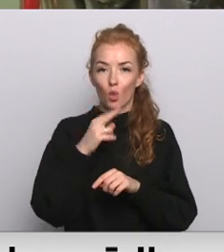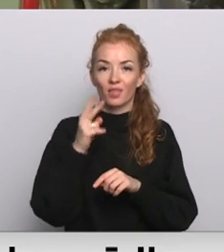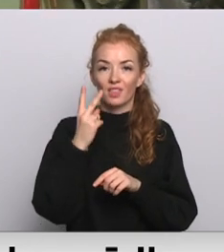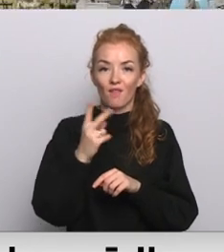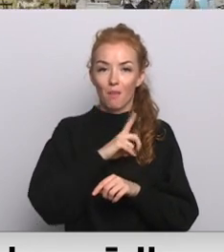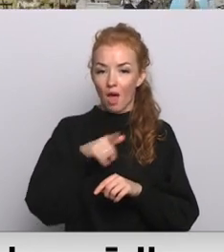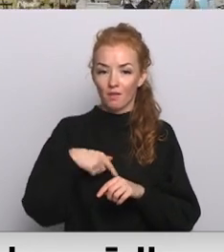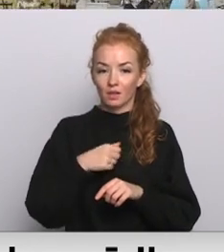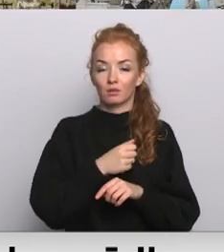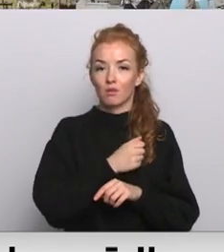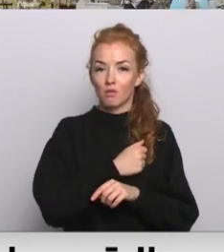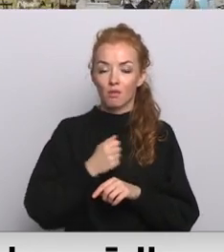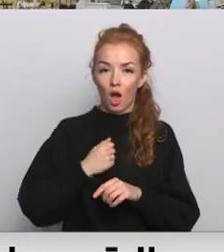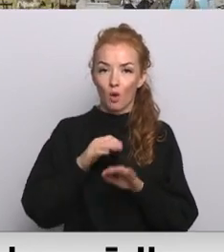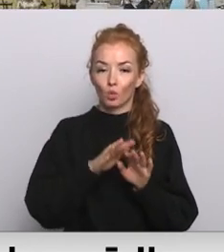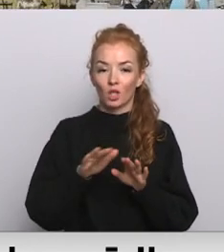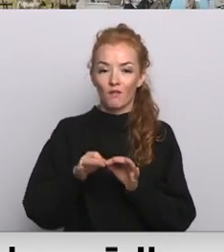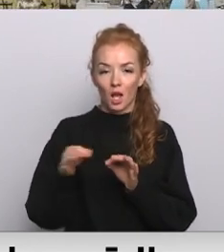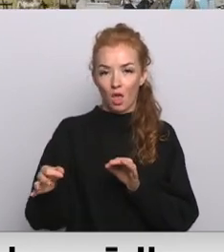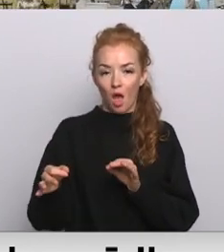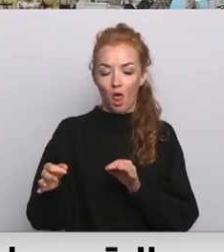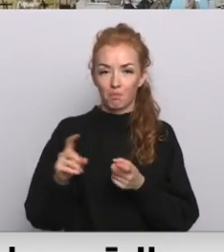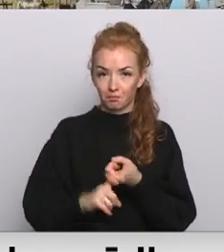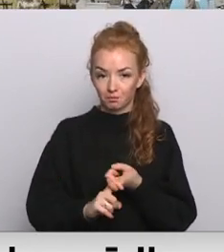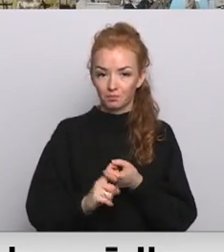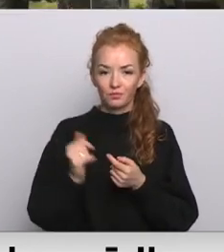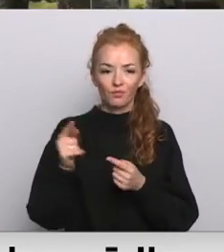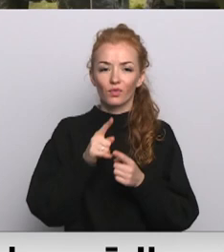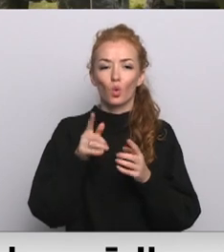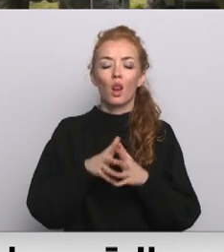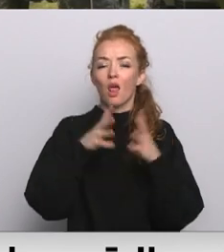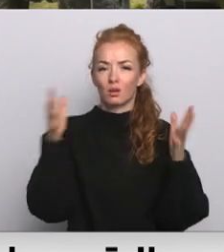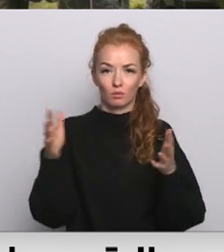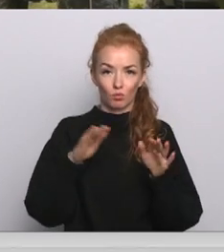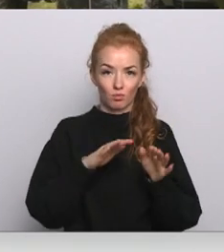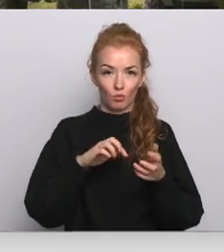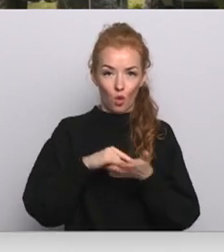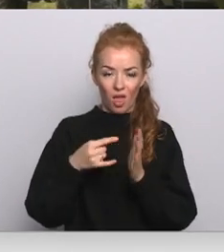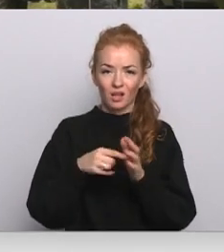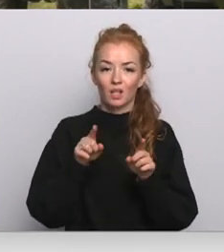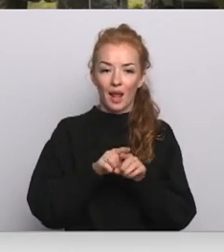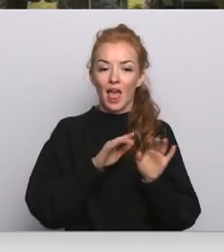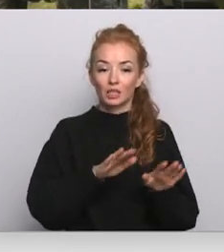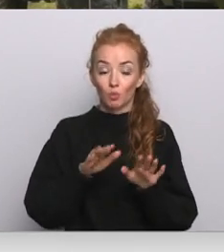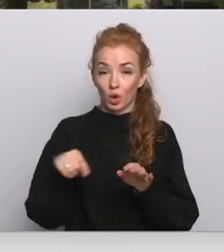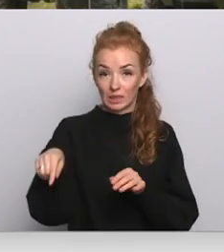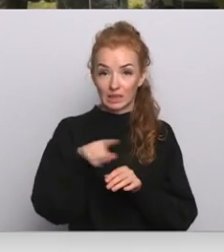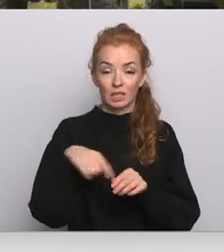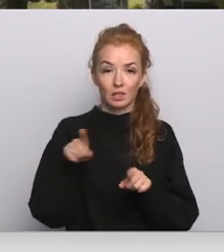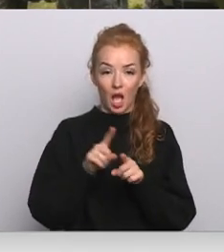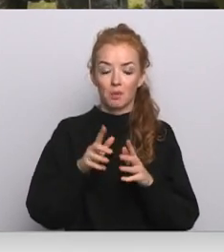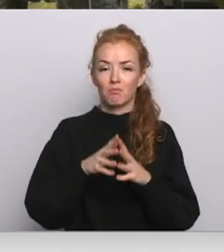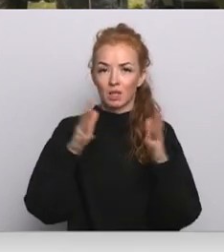divām Latvijas kara muzeja filiālēm. Tas visvērienīgākais projekts. Protams, arī ekspozīcijas ir pietiekoši vērienīgi